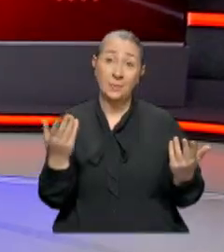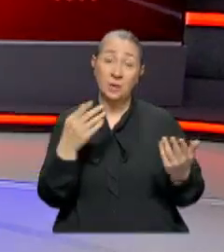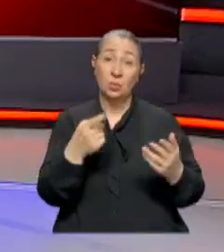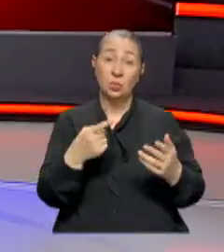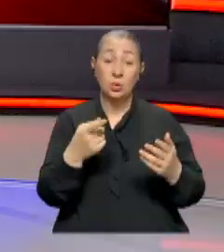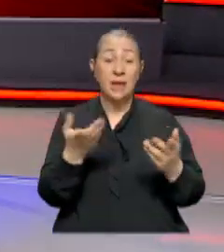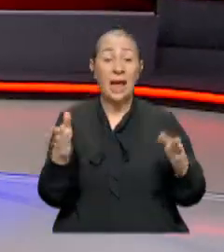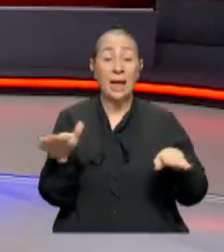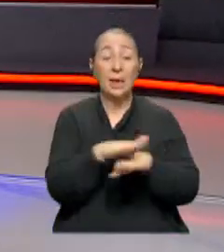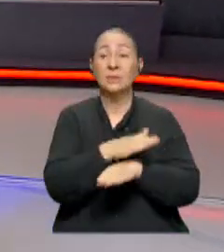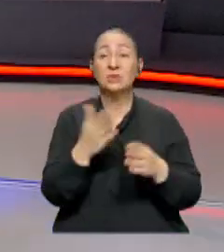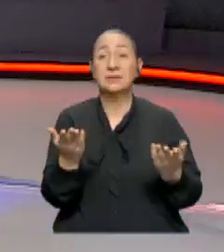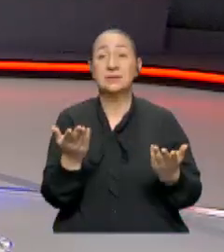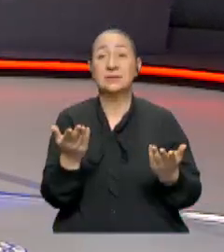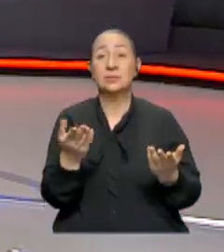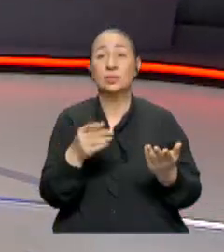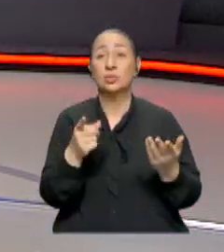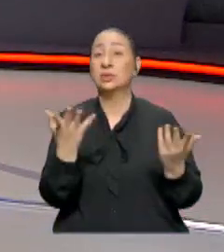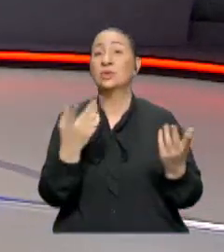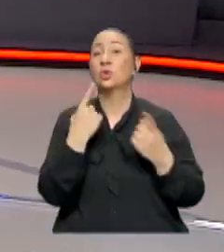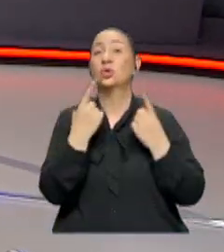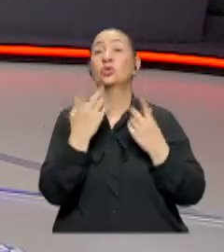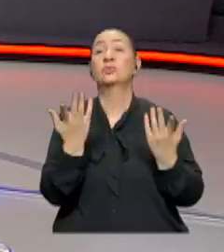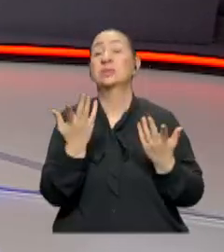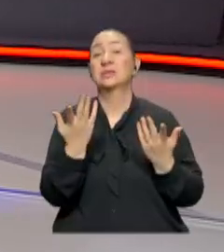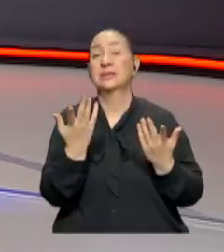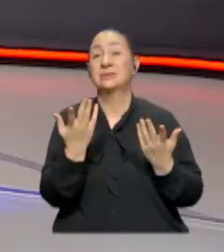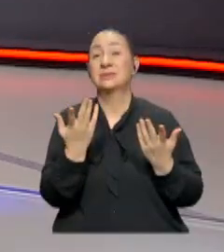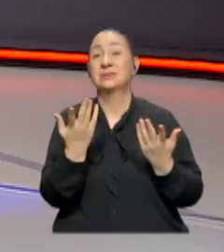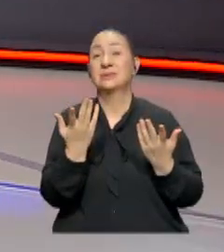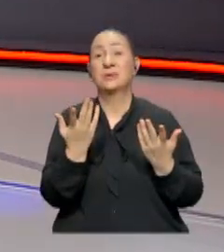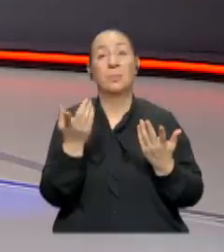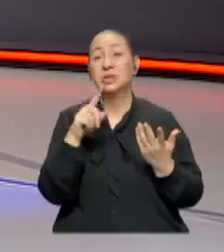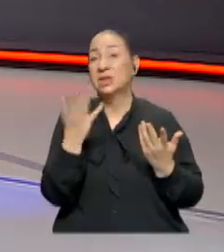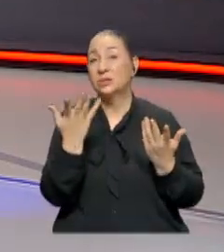bunun üstünü neyle örteceksiniz? Bu nasıl konuşulmasını sağlayacaksınız ki? Başka nasıl olacak yani?